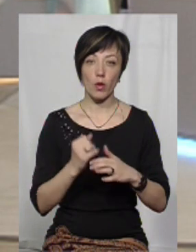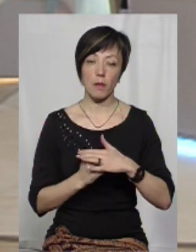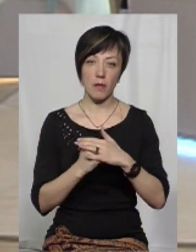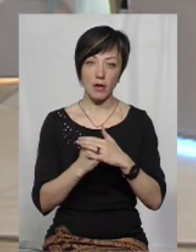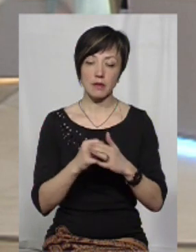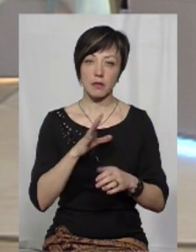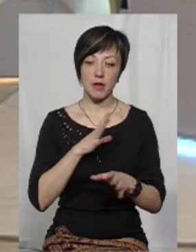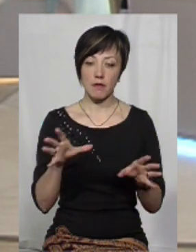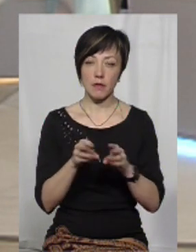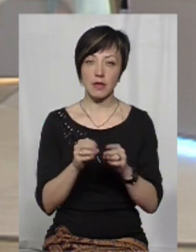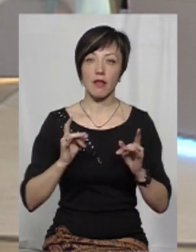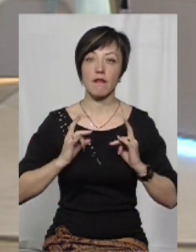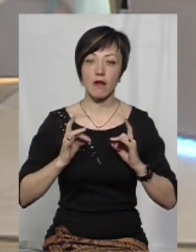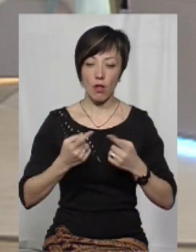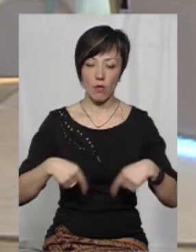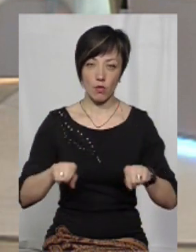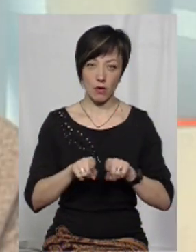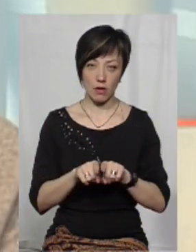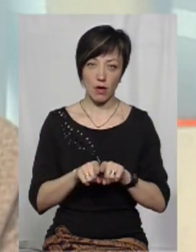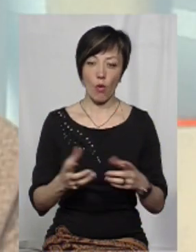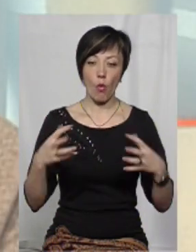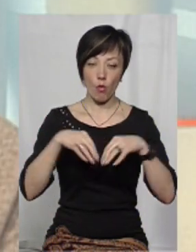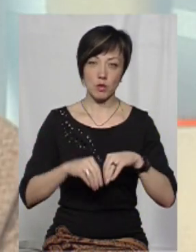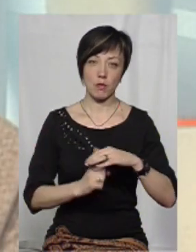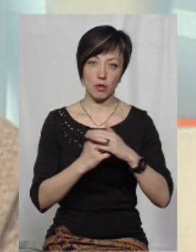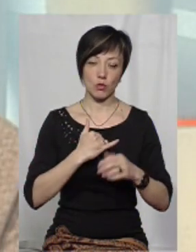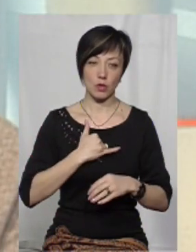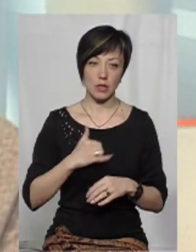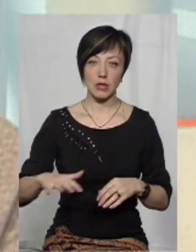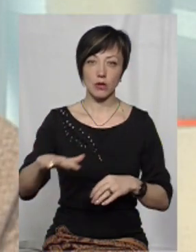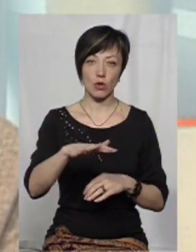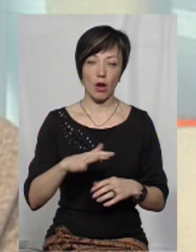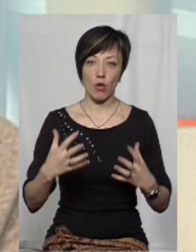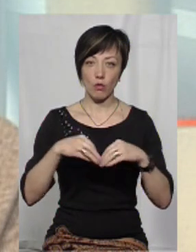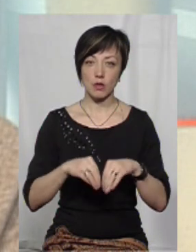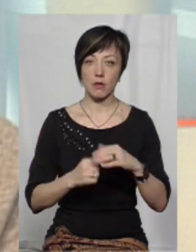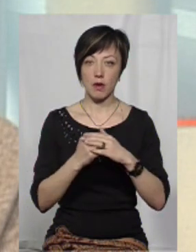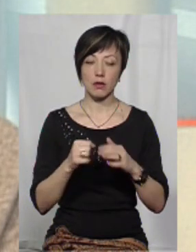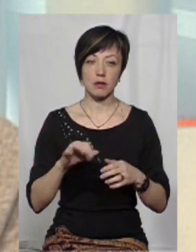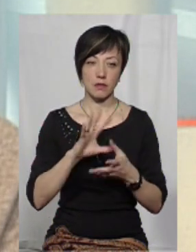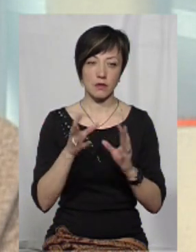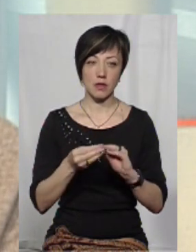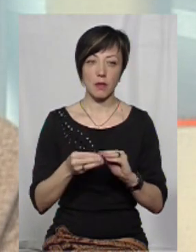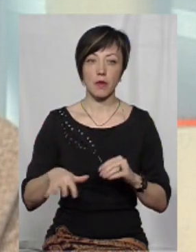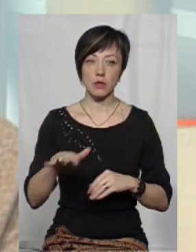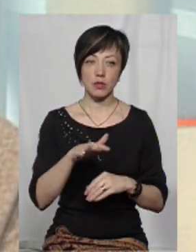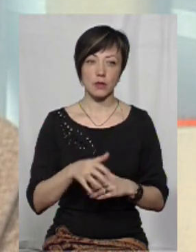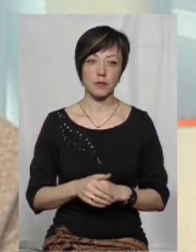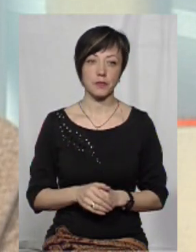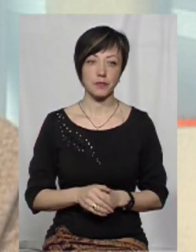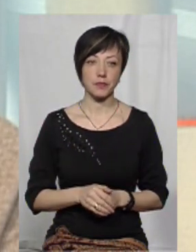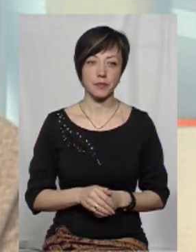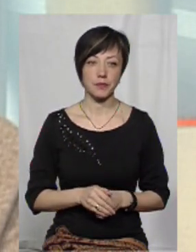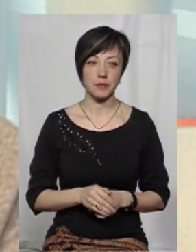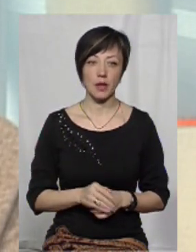базе мы были вместе с неврологией. Общая база у нас. Территориально общая база, общие, мы помещения с ними